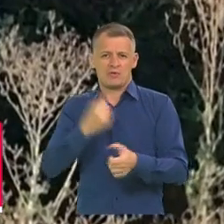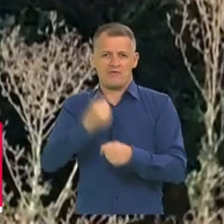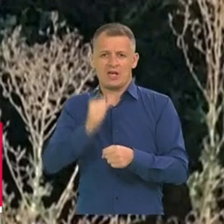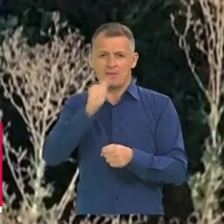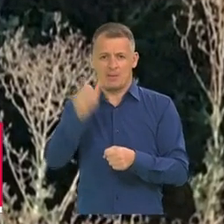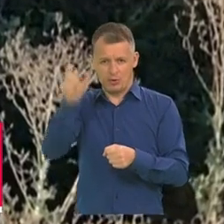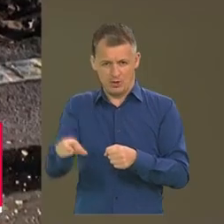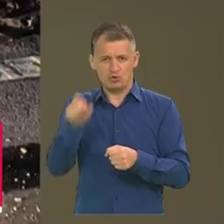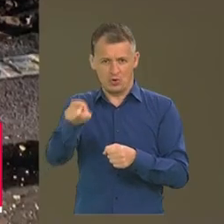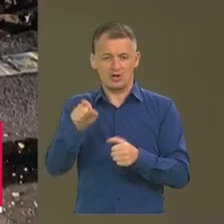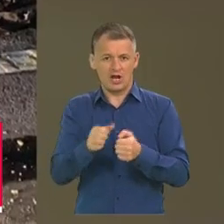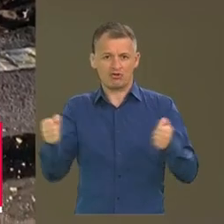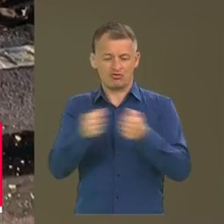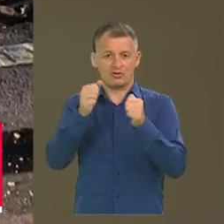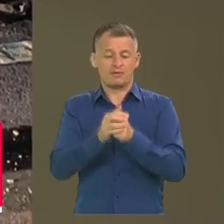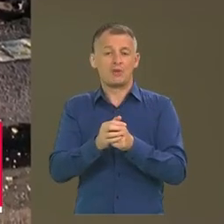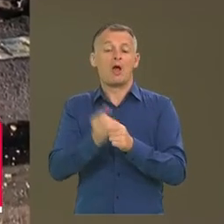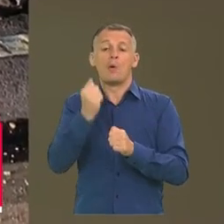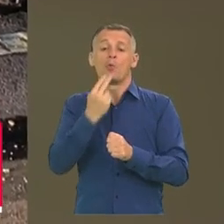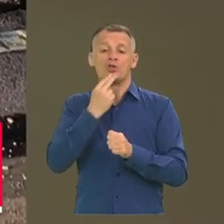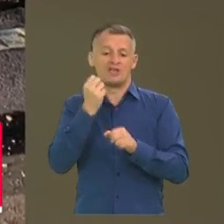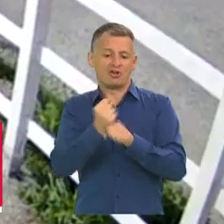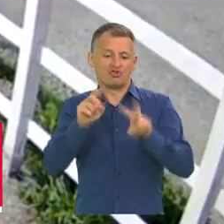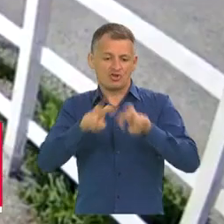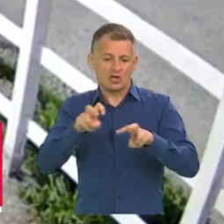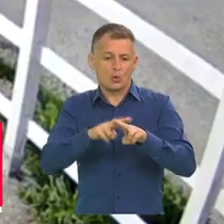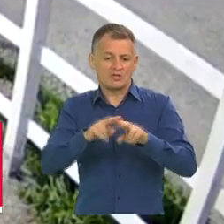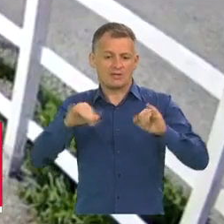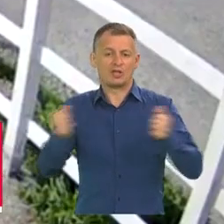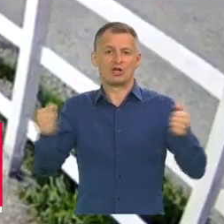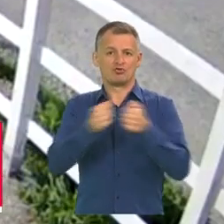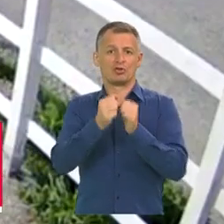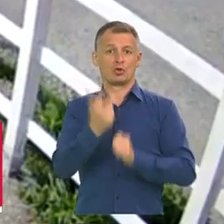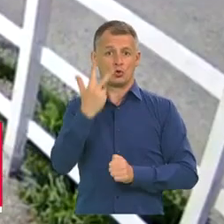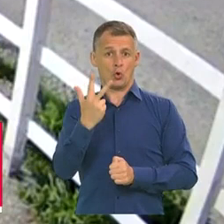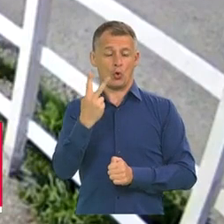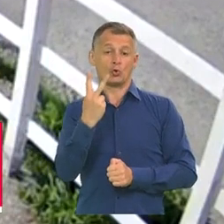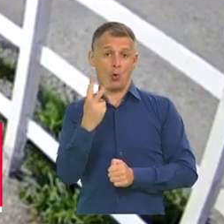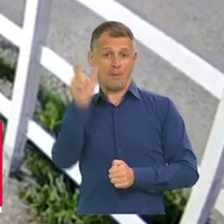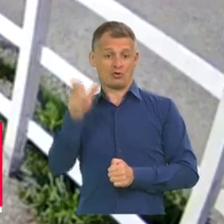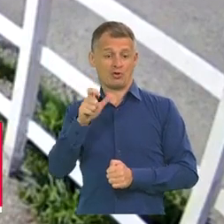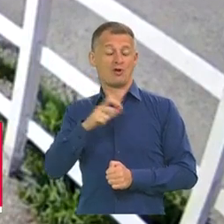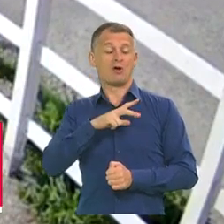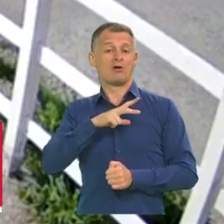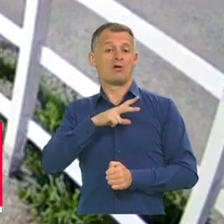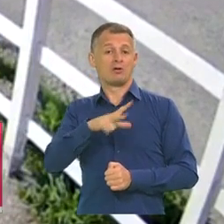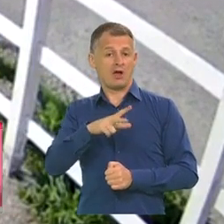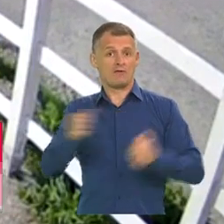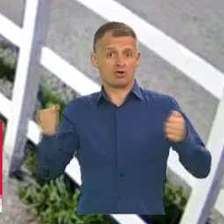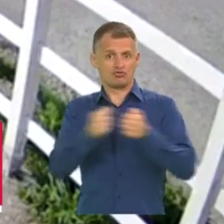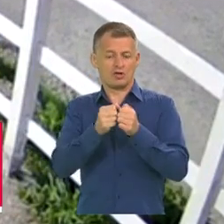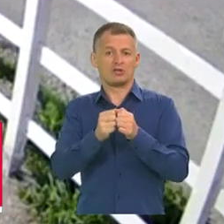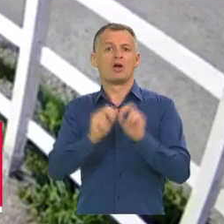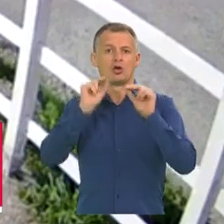fac cercetări pentru stabilirea împrejurărilor în care s-a produs accidentul. 2 persoane au ajuns curent grave la spital și în județul Brașov. Acestea se aflau